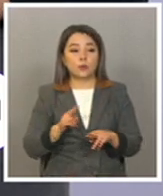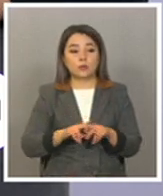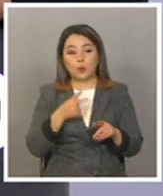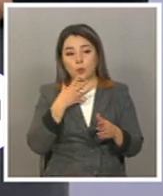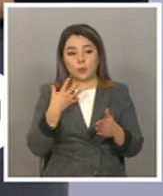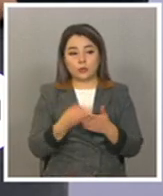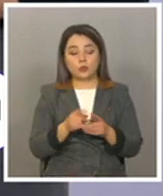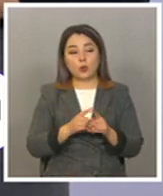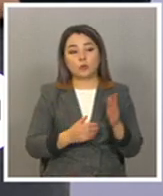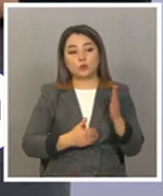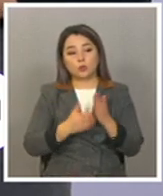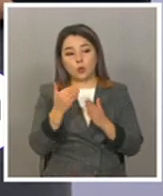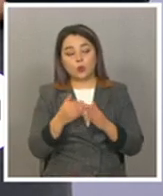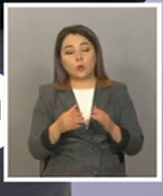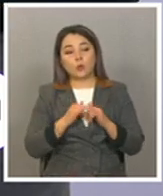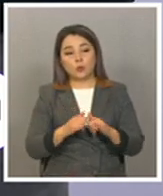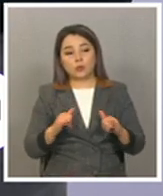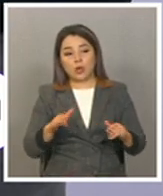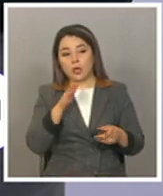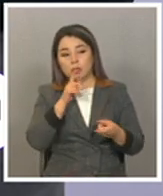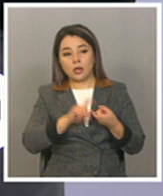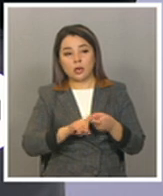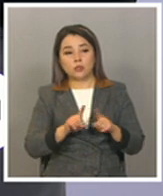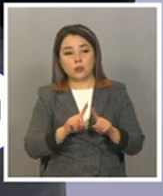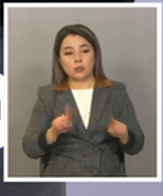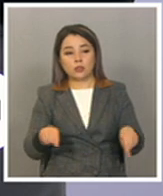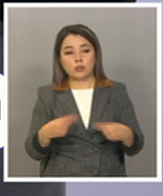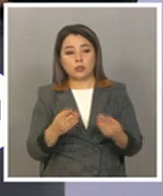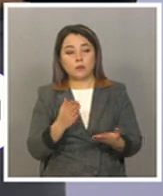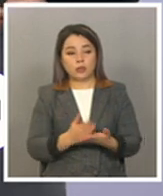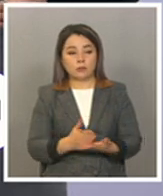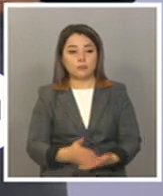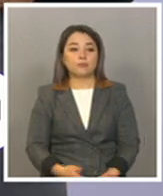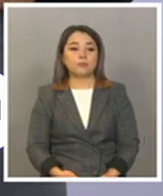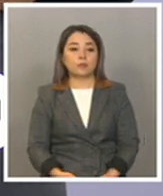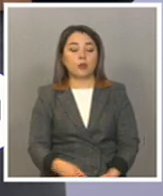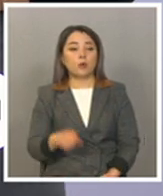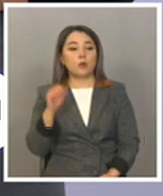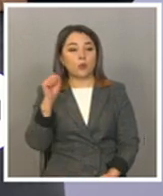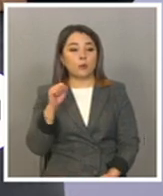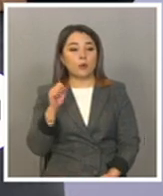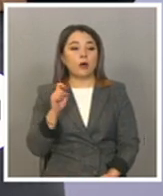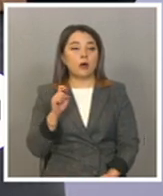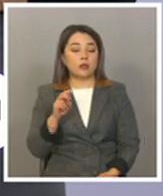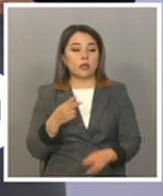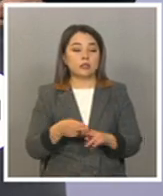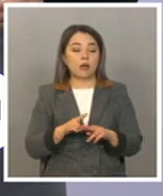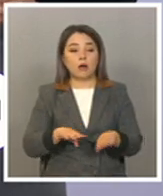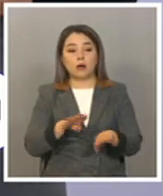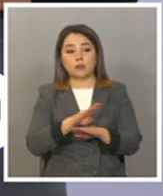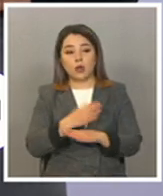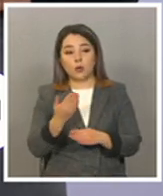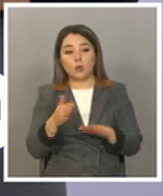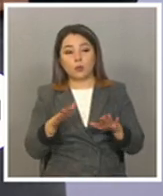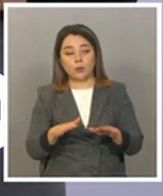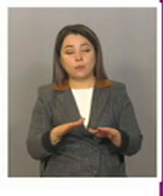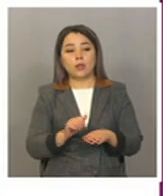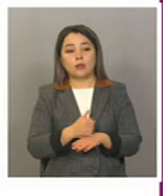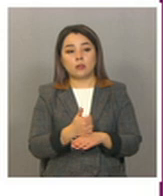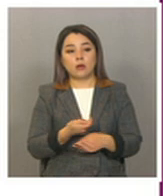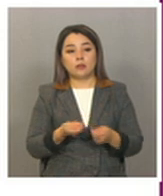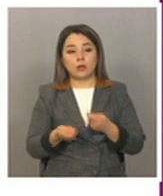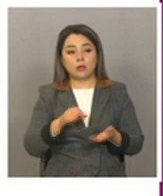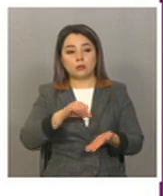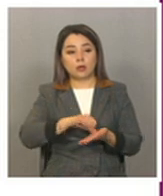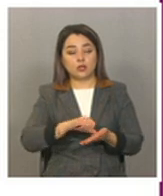ең жоғарғы өркендеу кезеңіне жетті. Өзбек хан қайтыс болғаннан кейін оның орнына билікке Жәнібек